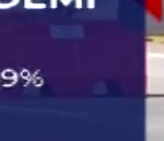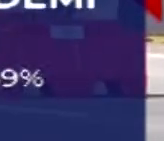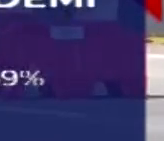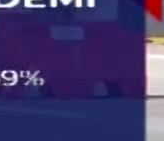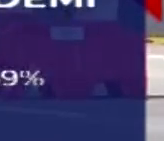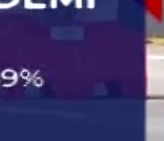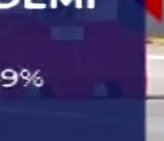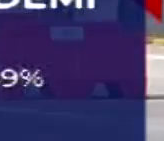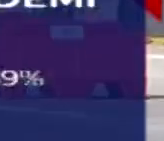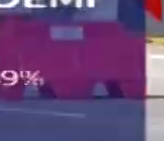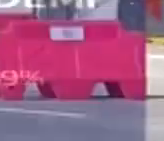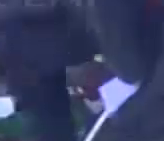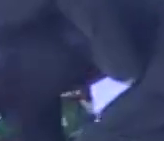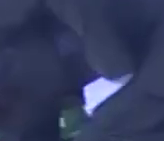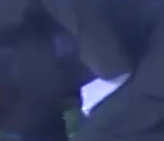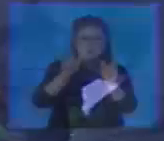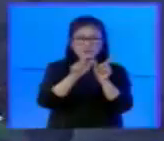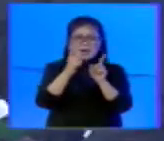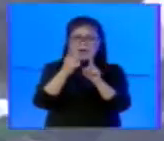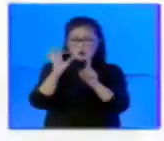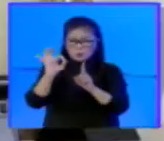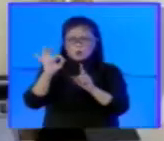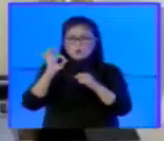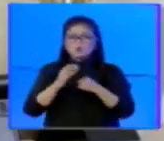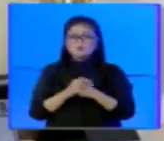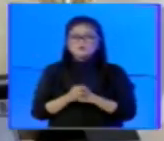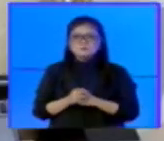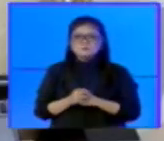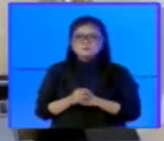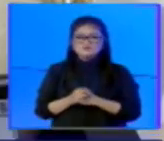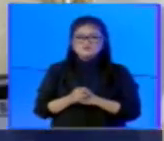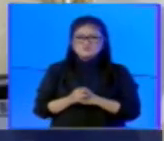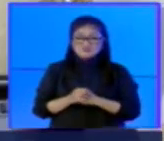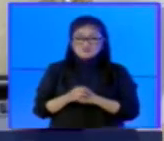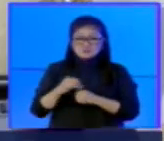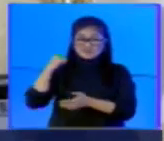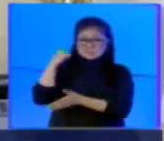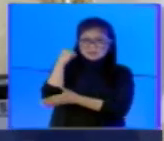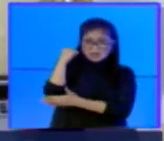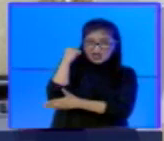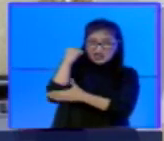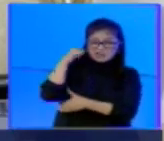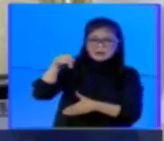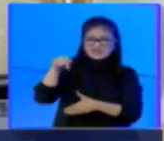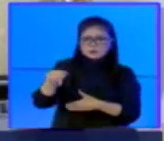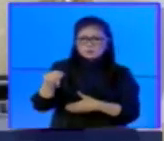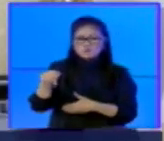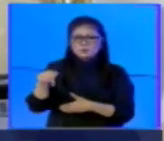di atas rata-rata angka kematian global. Berbagai negara kembali menjadi